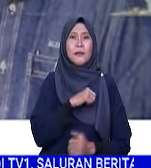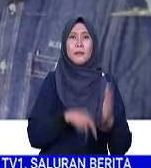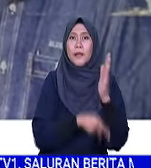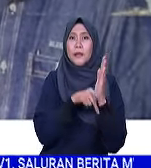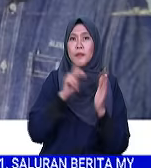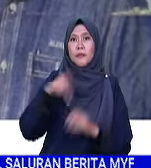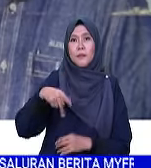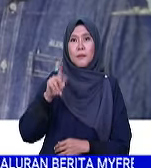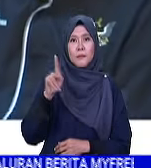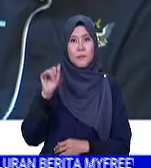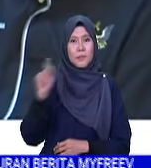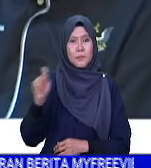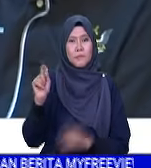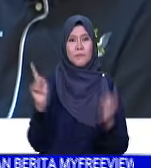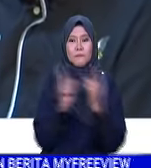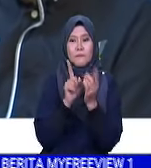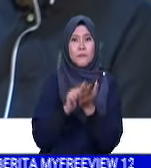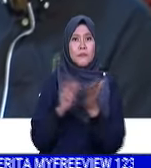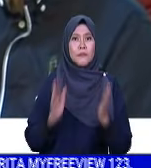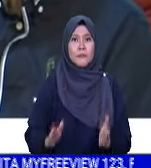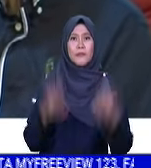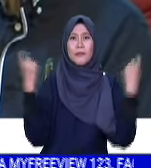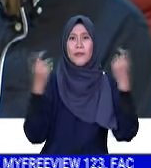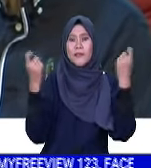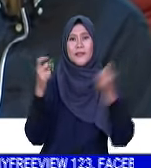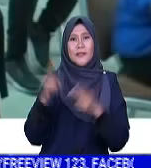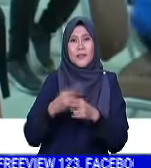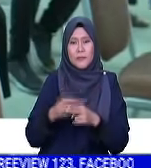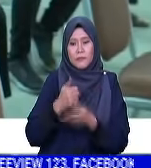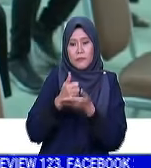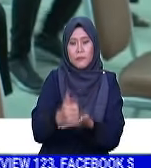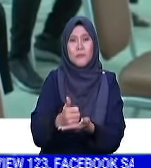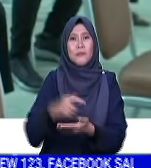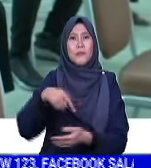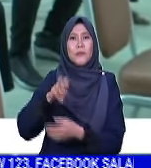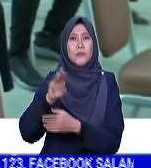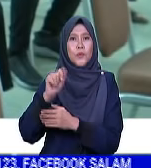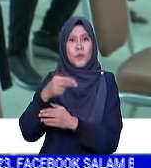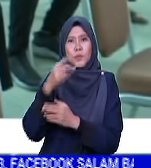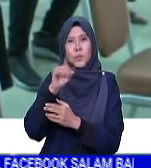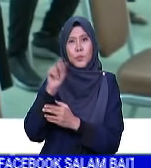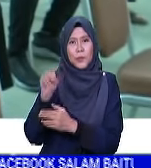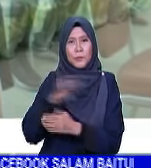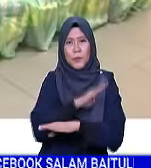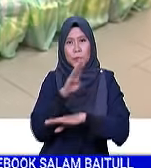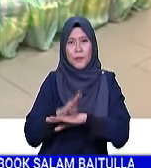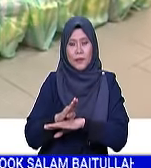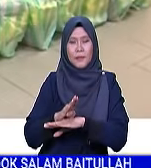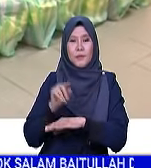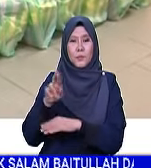menyatakan demikian ketika ditemui pemberita dalam majlis ringkas penyerahan bantuan pemulih bagi Dun Bukit Goram di